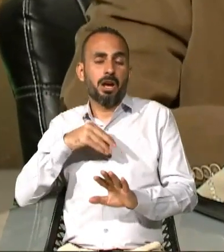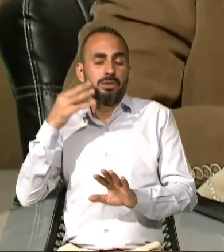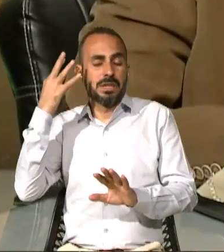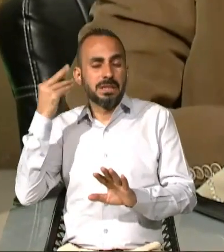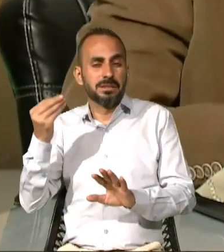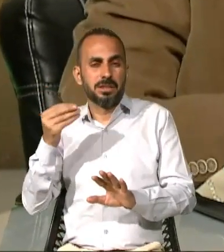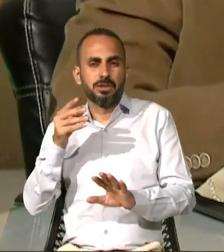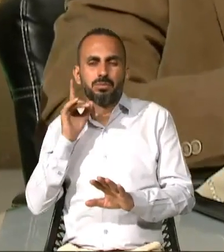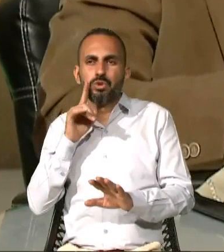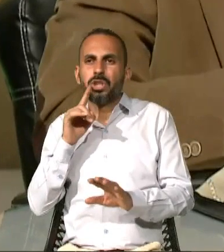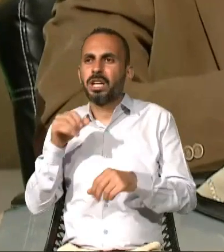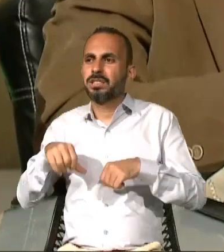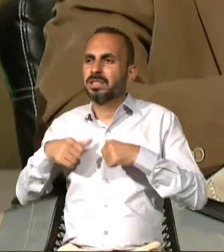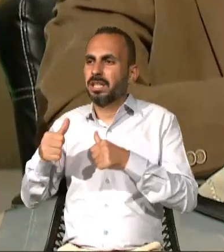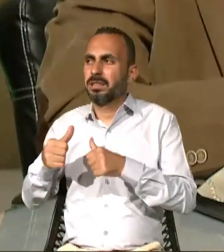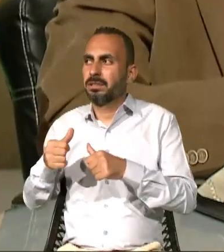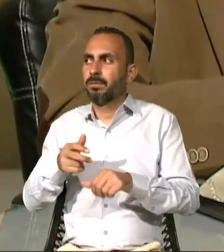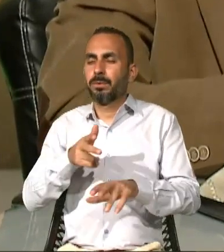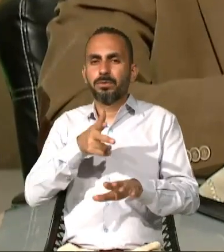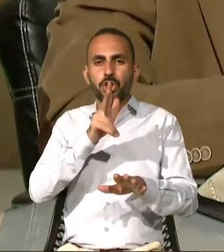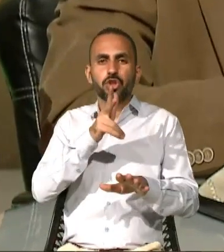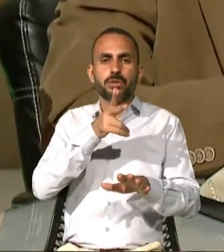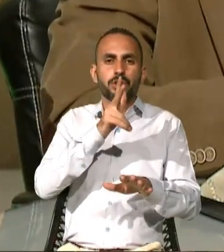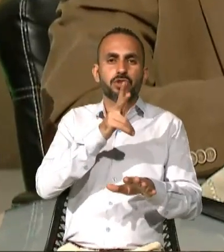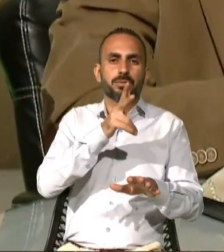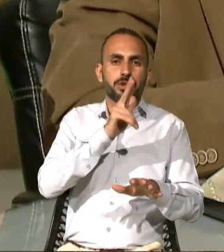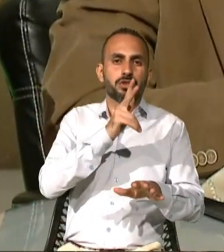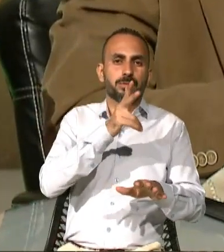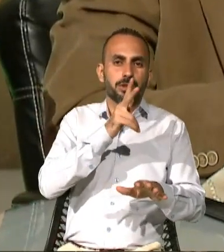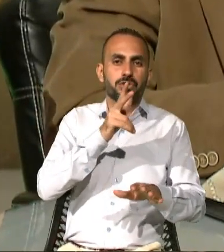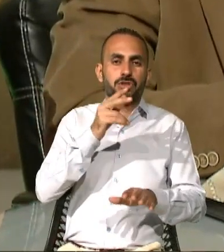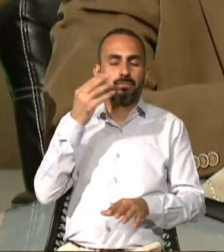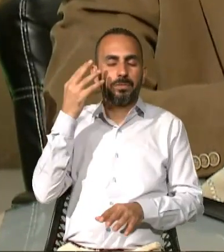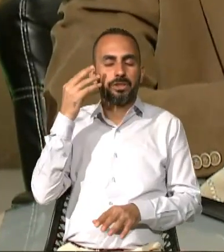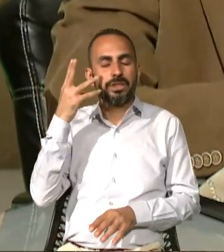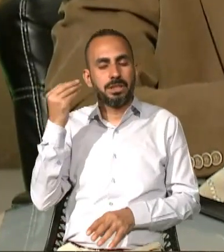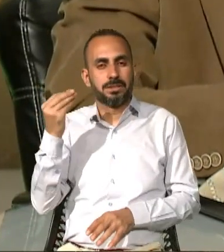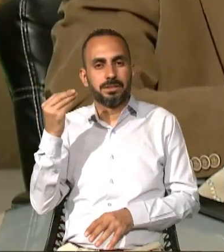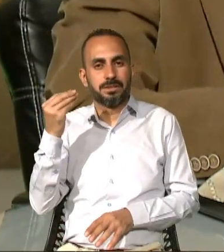الموضوع، هو نساه دلوقتي، لكن الحقيقه هو